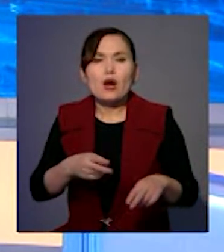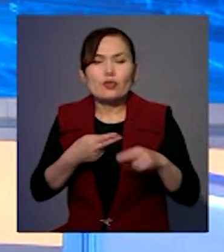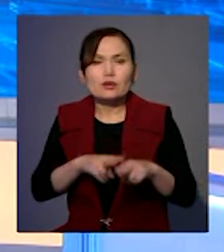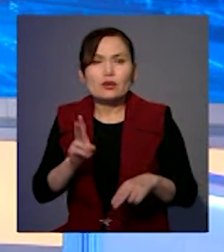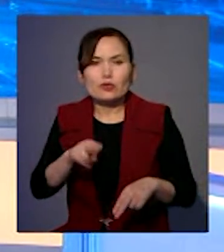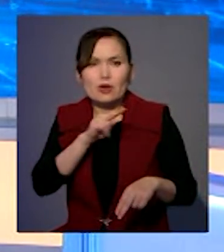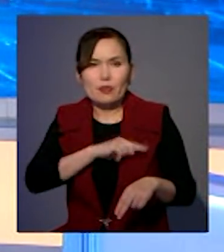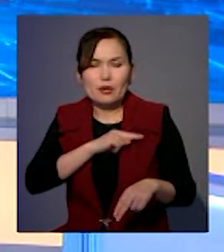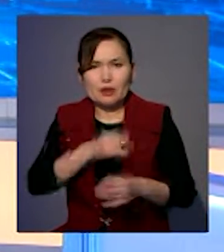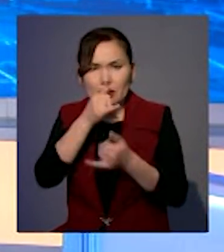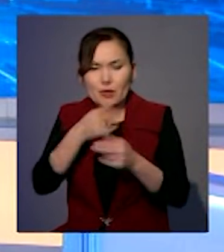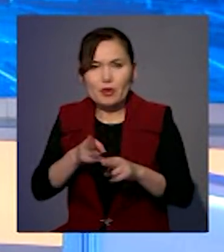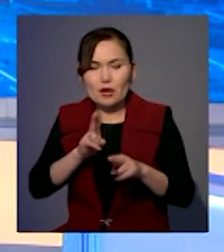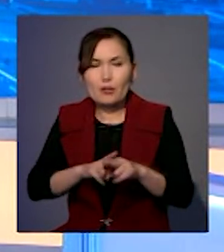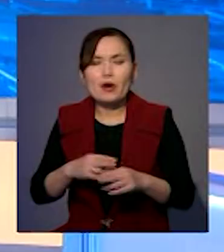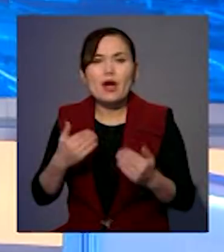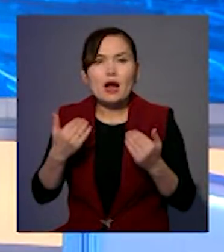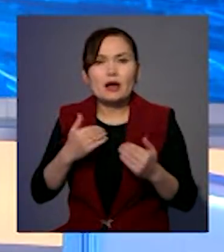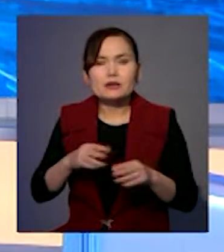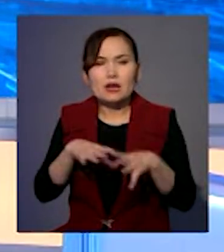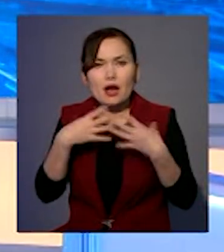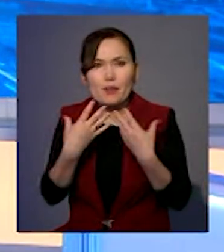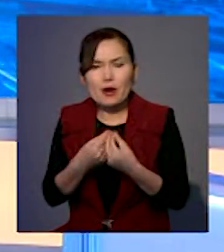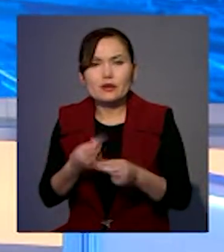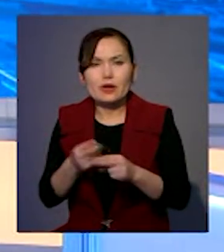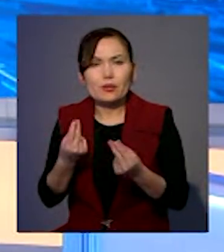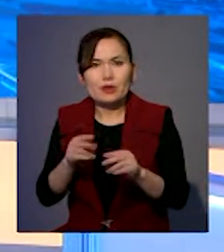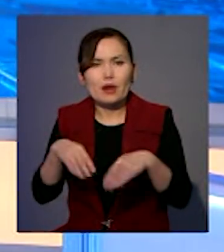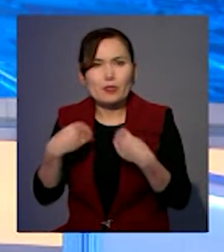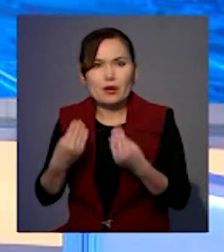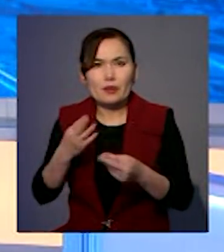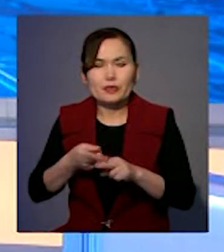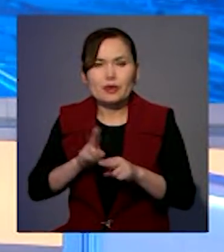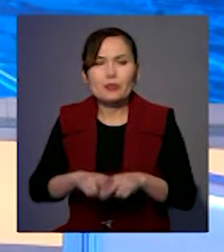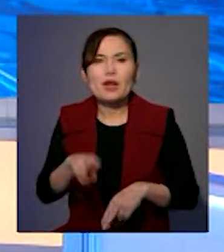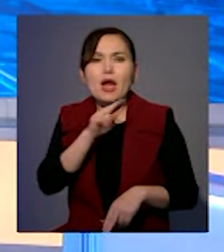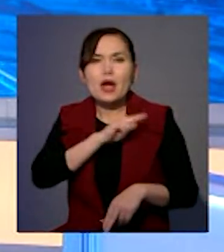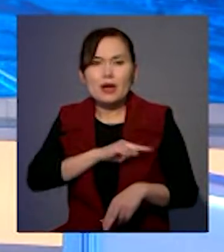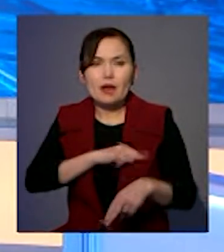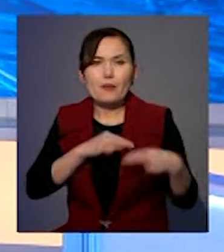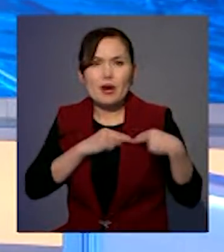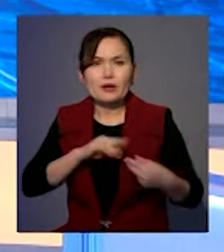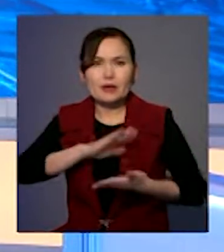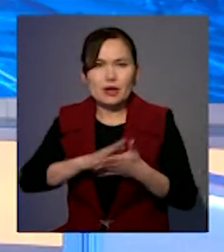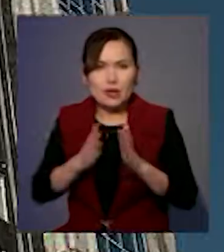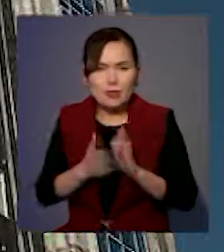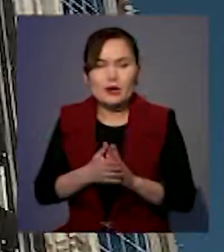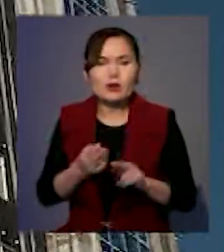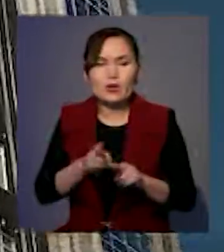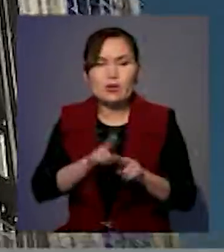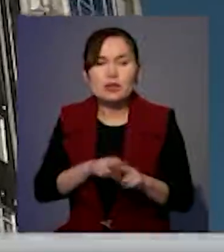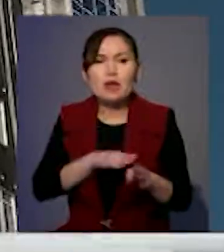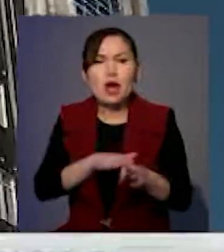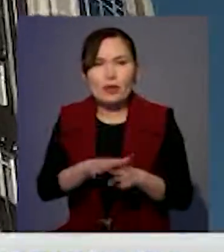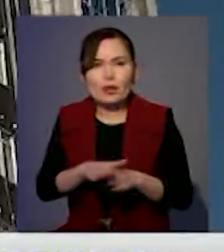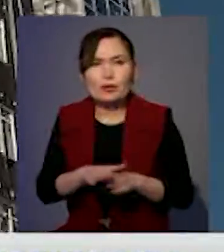жағдайда. Ал бұған қажетті қаржы мемлекеттік әлеуметтік сақтандыру қорынан алынады. Сондай-ақ еңбек келісімінің сақталуына бақылау күшейеді.